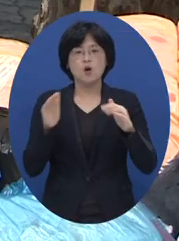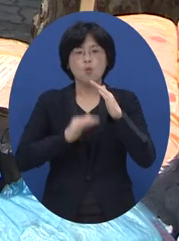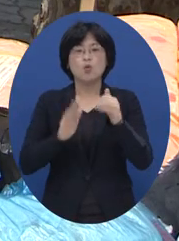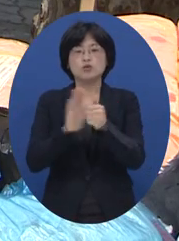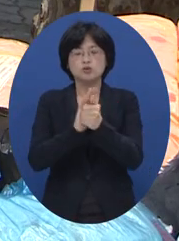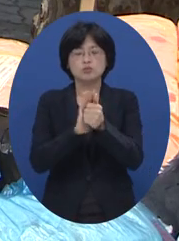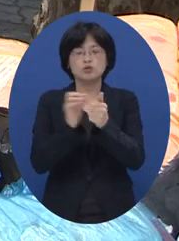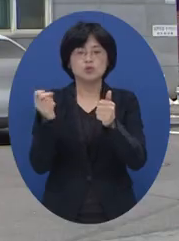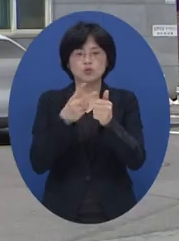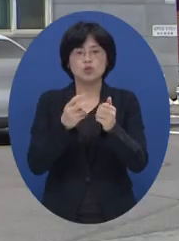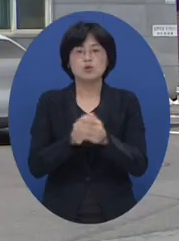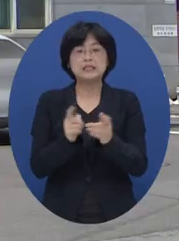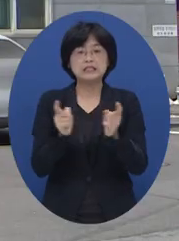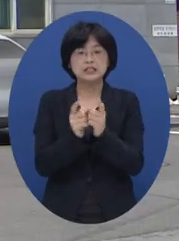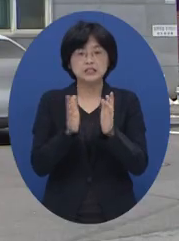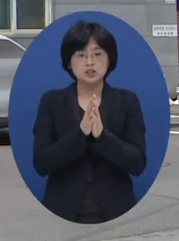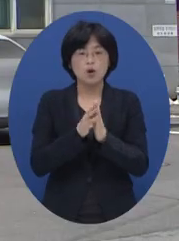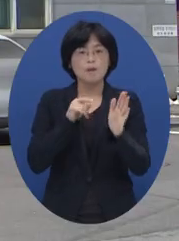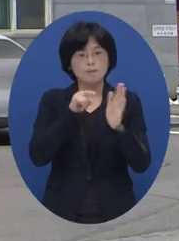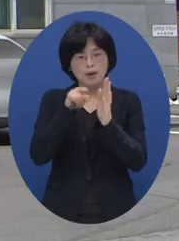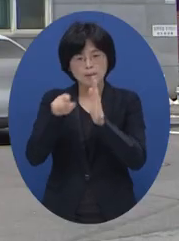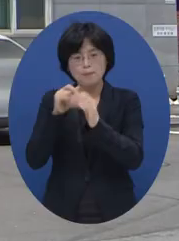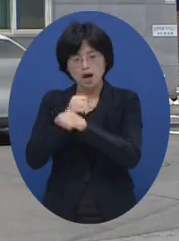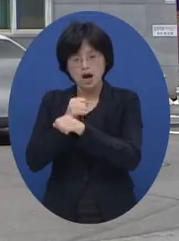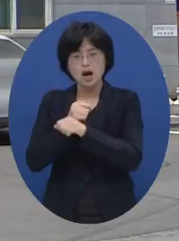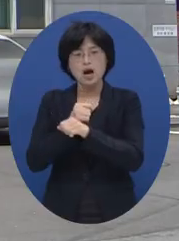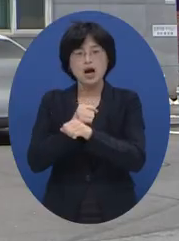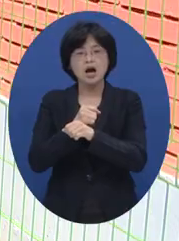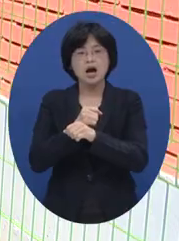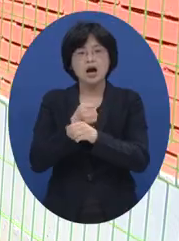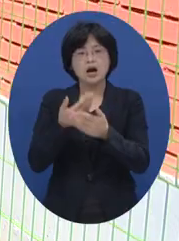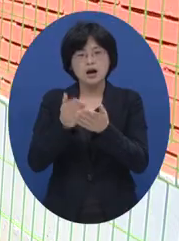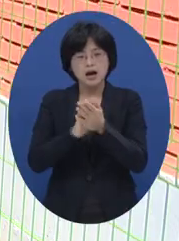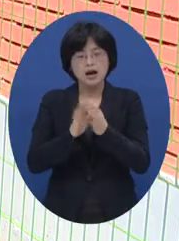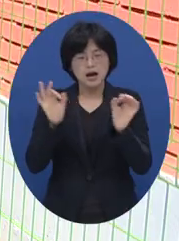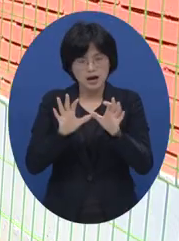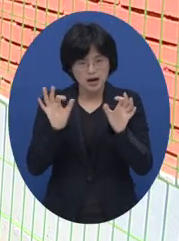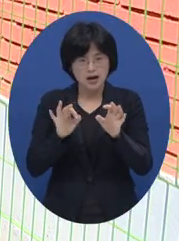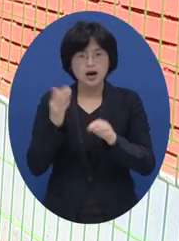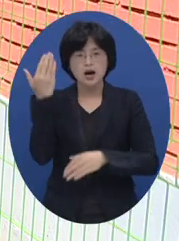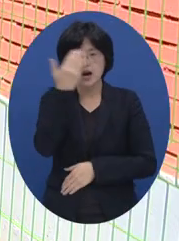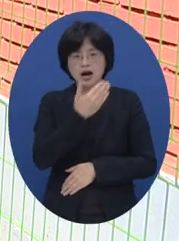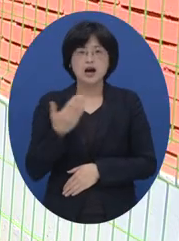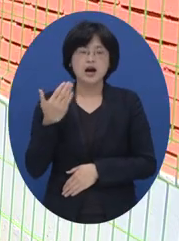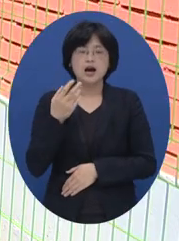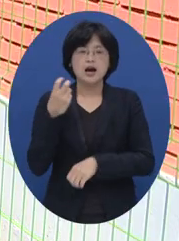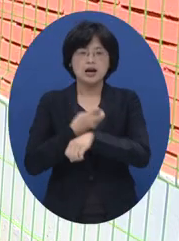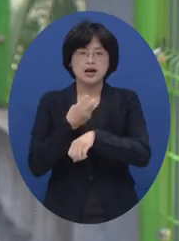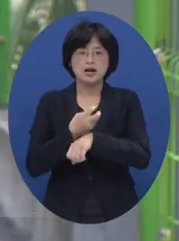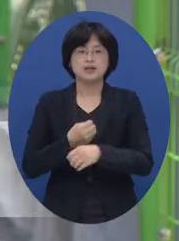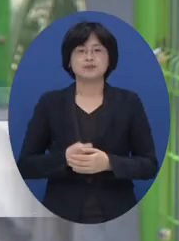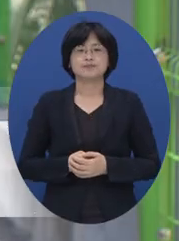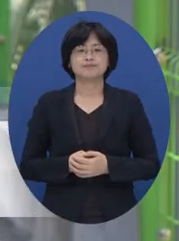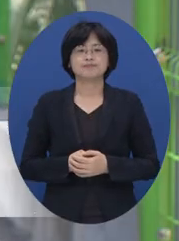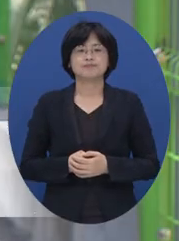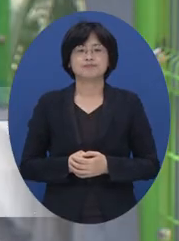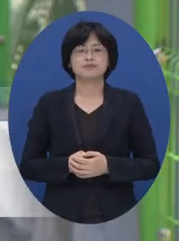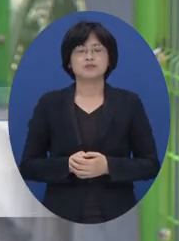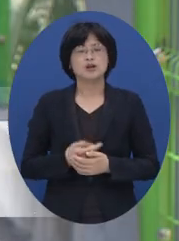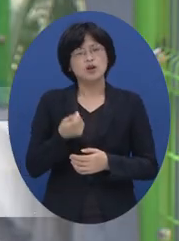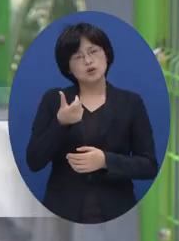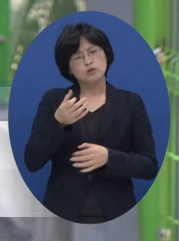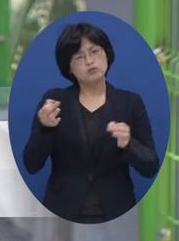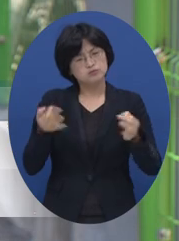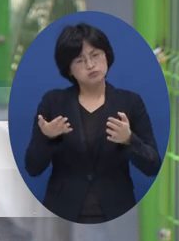물론 직접 동네 곳곳을 누비며 간단한 집수리와 순찰, 환경정화 활동을 펼칩니다. 이런 사소하고